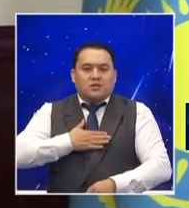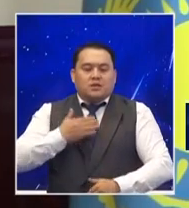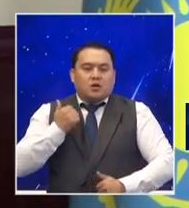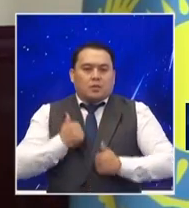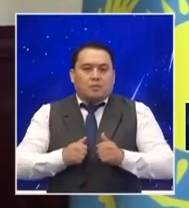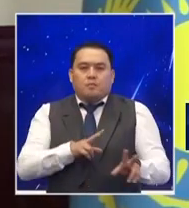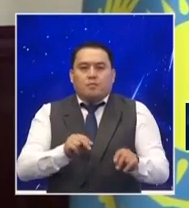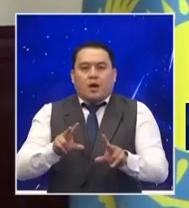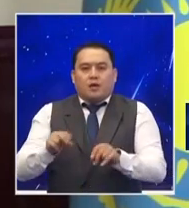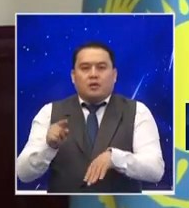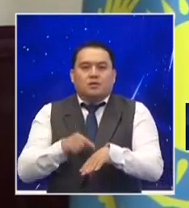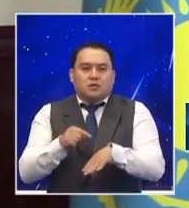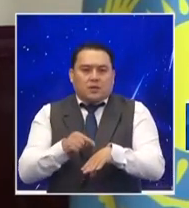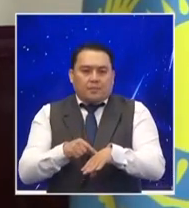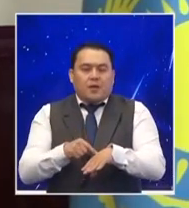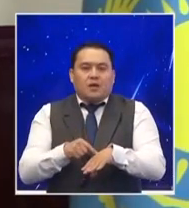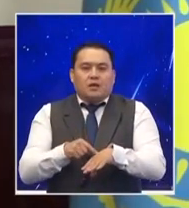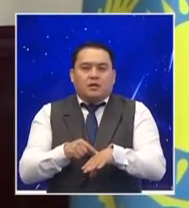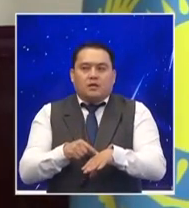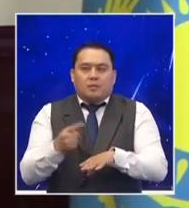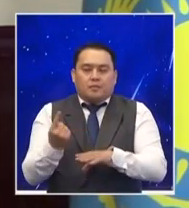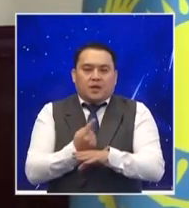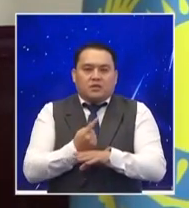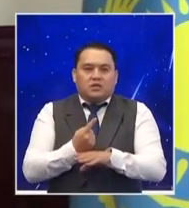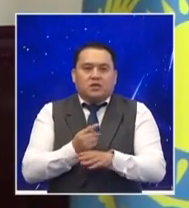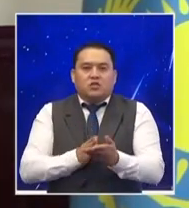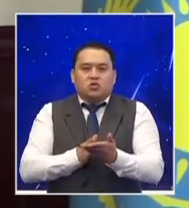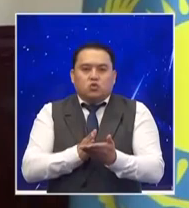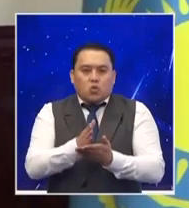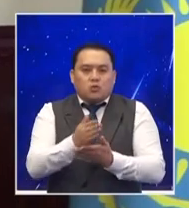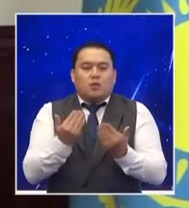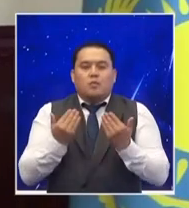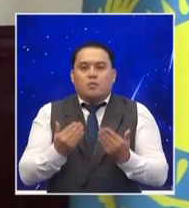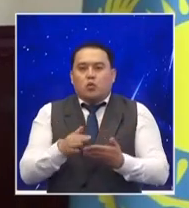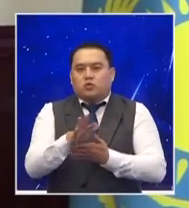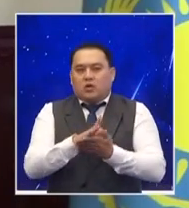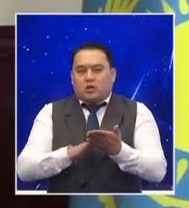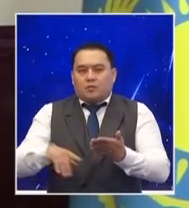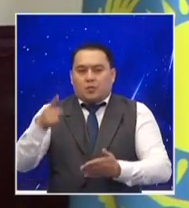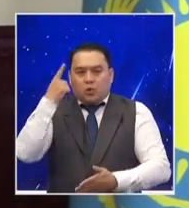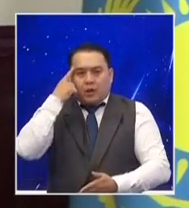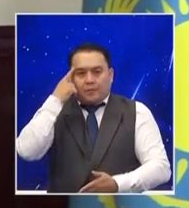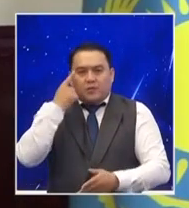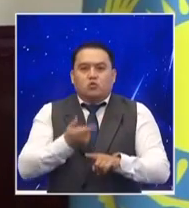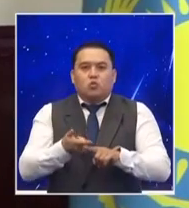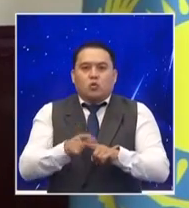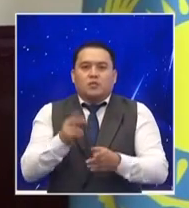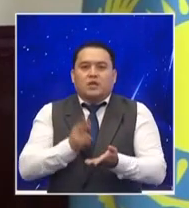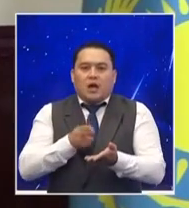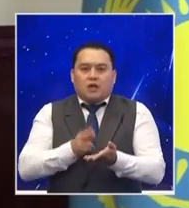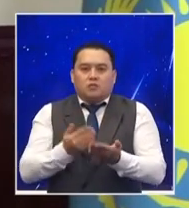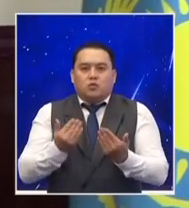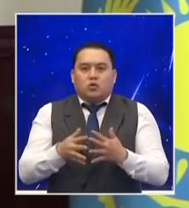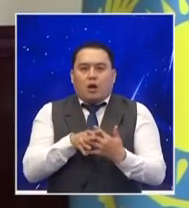өте бақытты деп сезінеміз. Солардың бір салып кеткен ізгі жолдары әлі бүгінге дейін жалғасып жатыр деп ойлаймын. Соның бір дәлелі ретінде мен